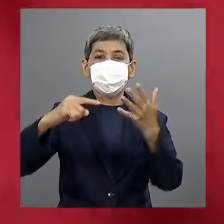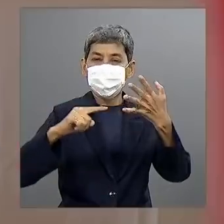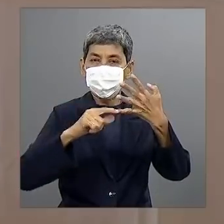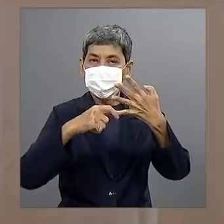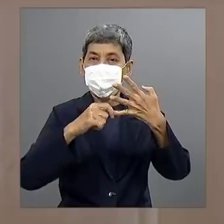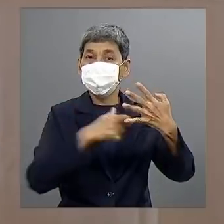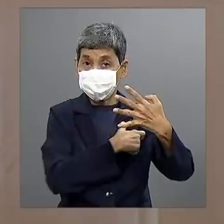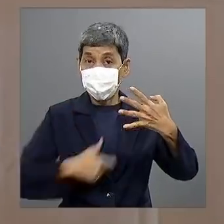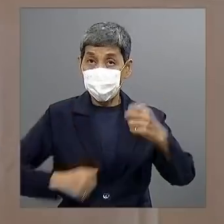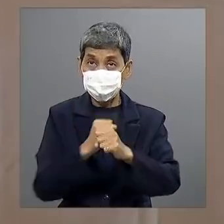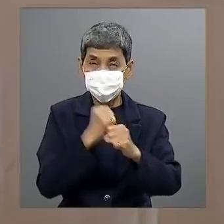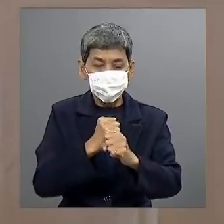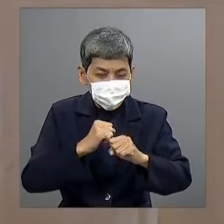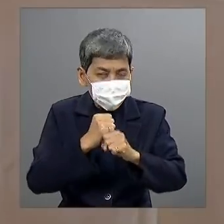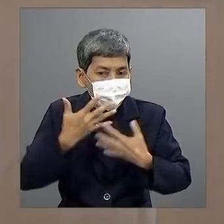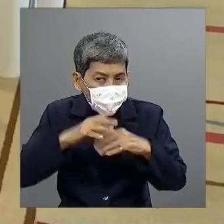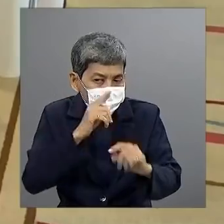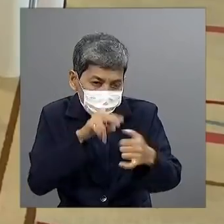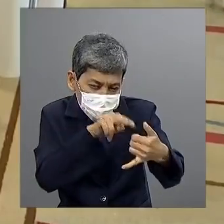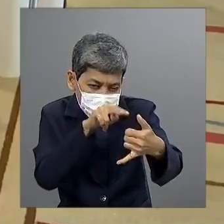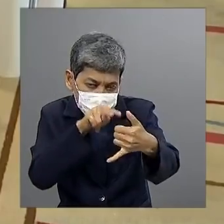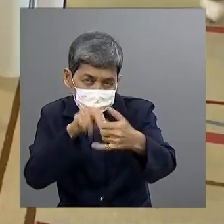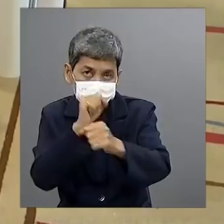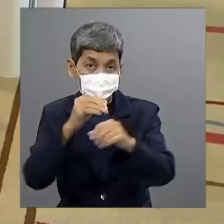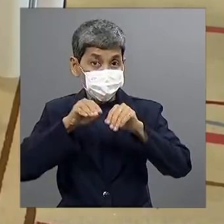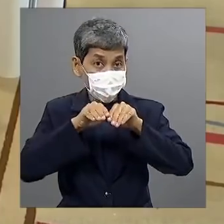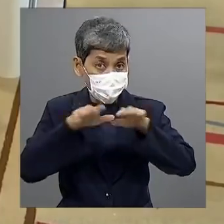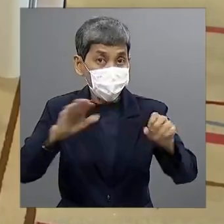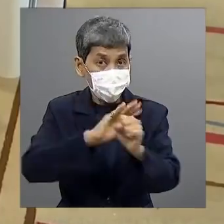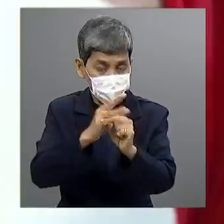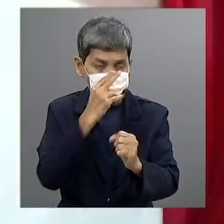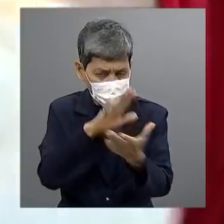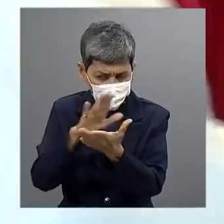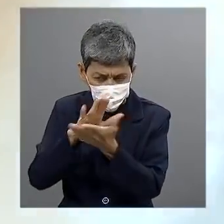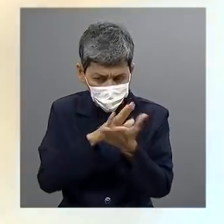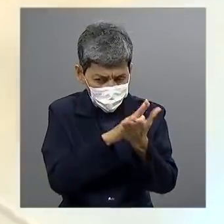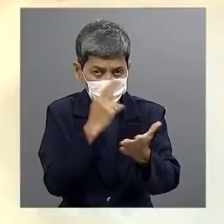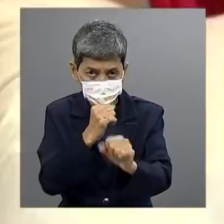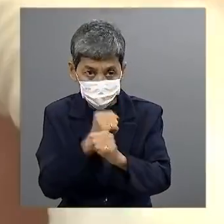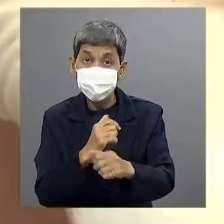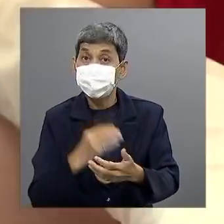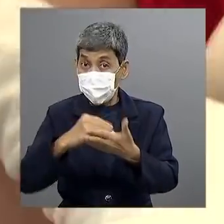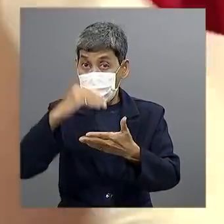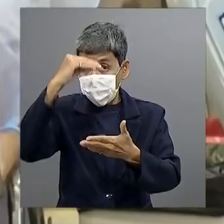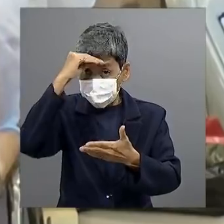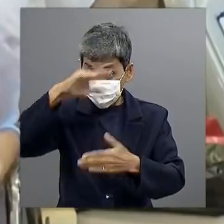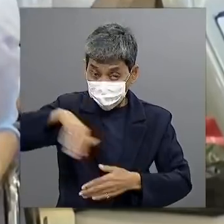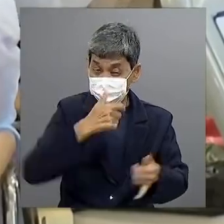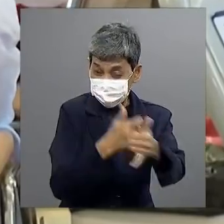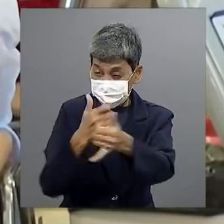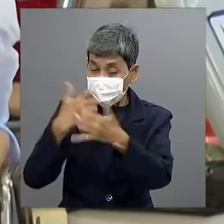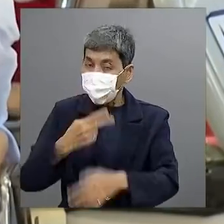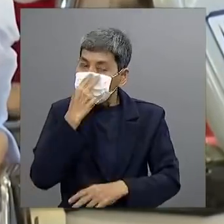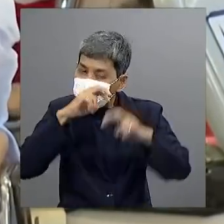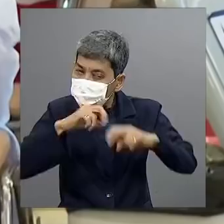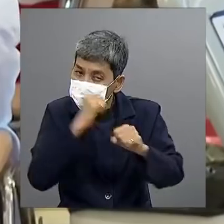ยค่ะจะได้ประสานติดตามเฝ้าระวังการแพร่ระบาดในสถานศึกษาภายหลังจากที่นักเรียนทั้งหมดเข้ารับการฉีดวัคซีนทุก1